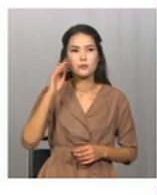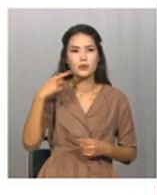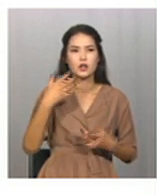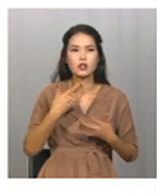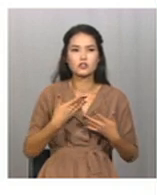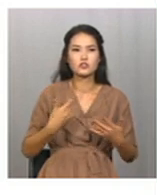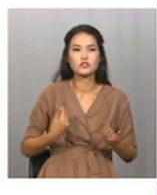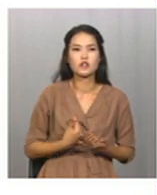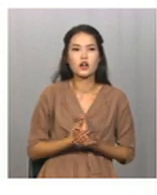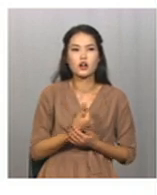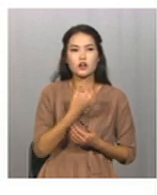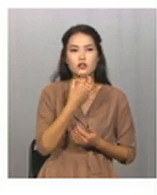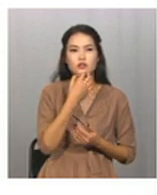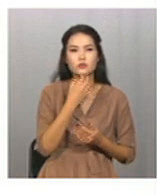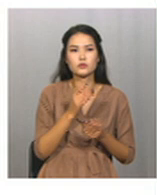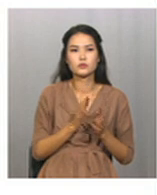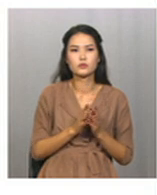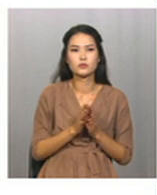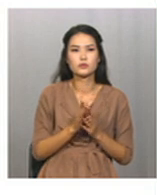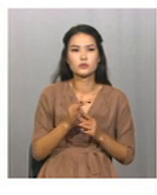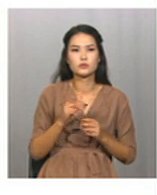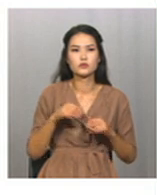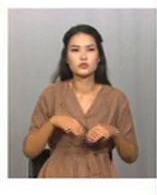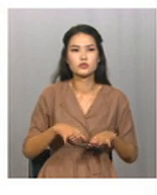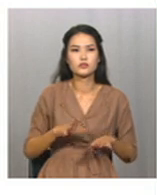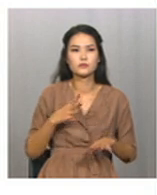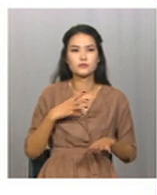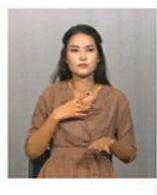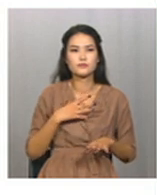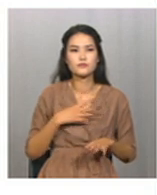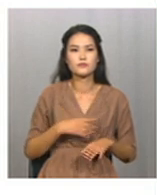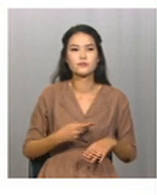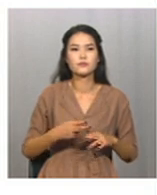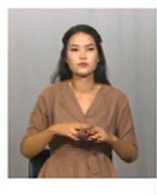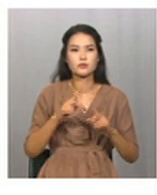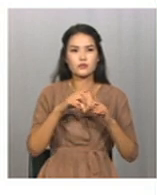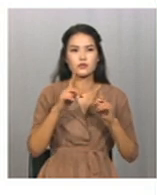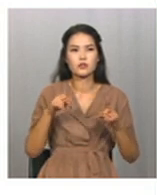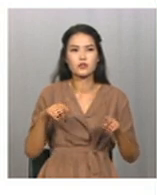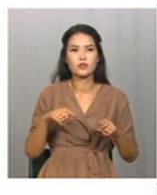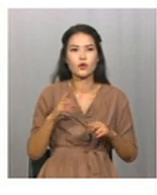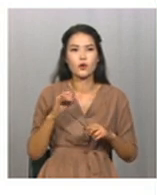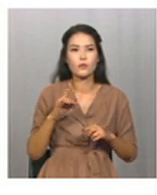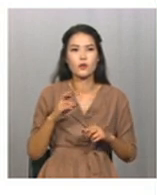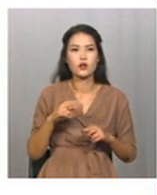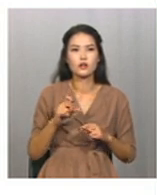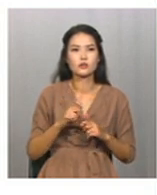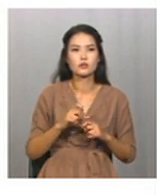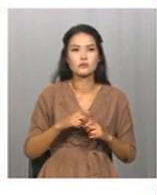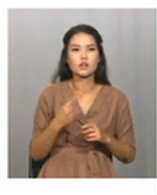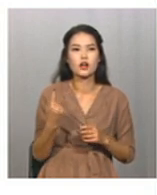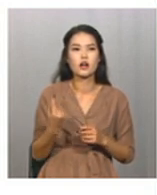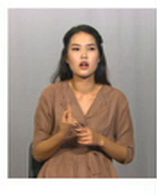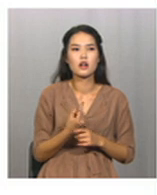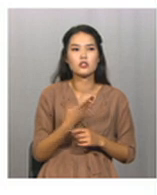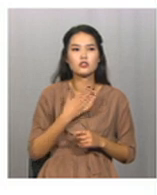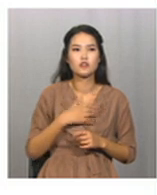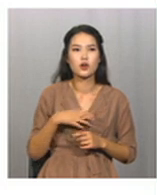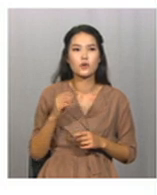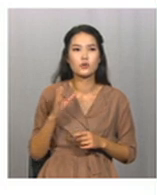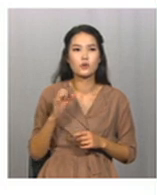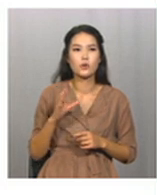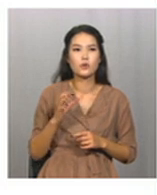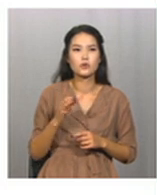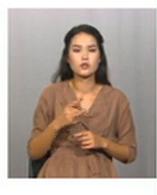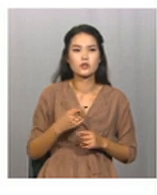жаңа тұқымын өсіру мәселесі шешіледі. Берілген құрмалас сөйлемнің алғашқы жай сөйлеміндегі